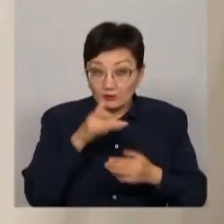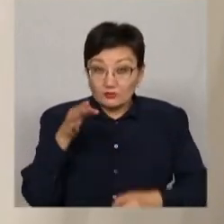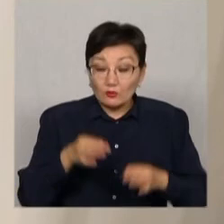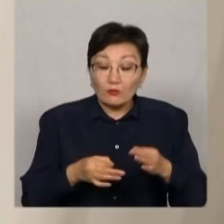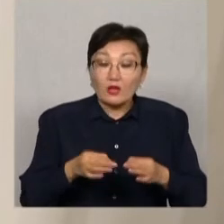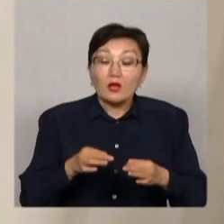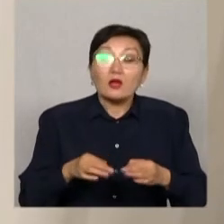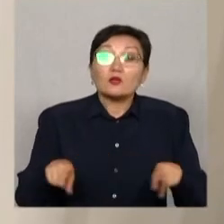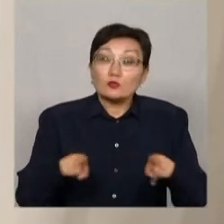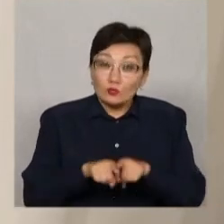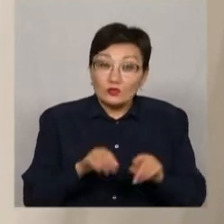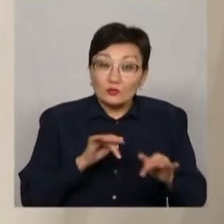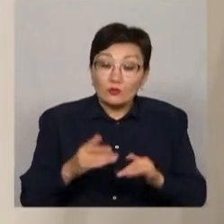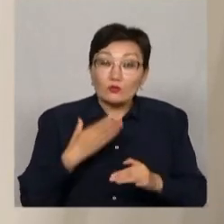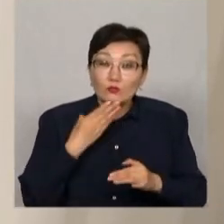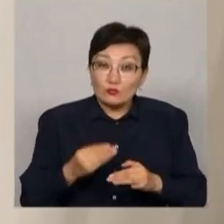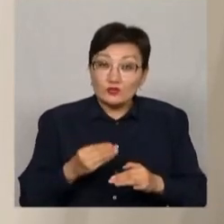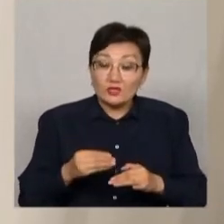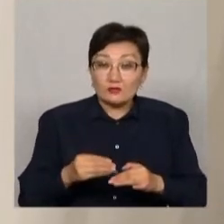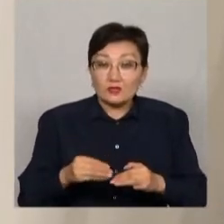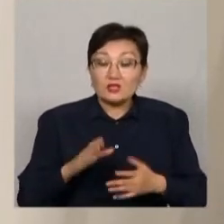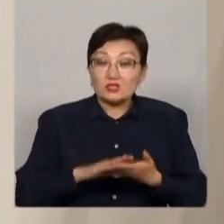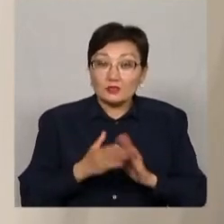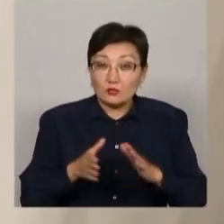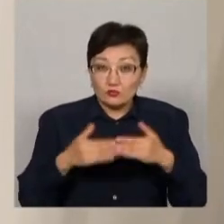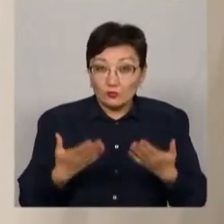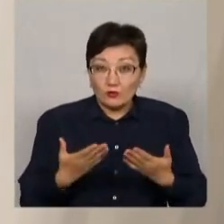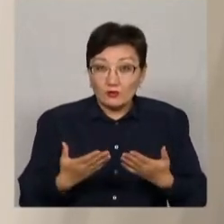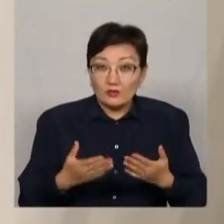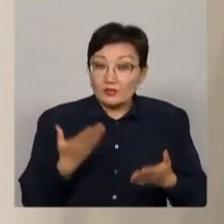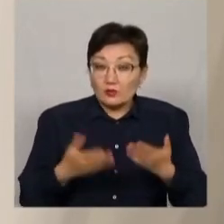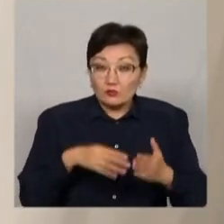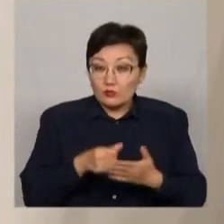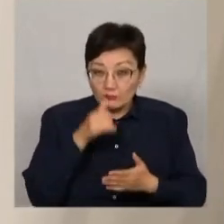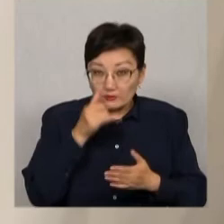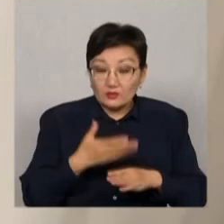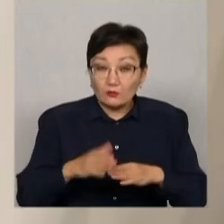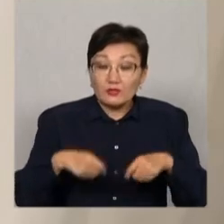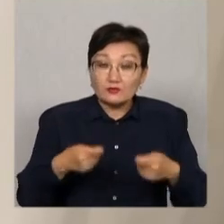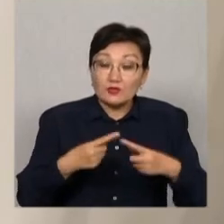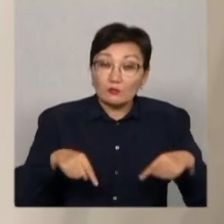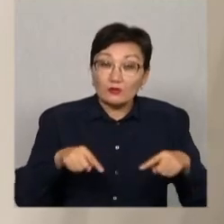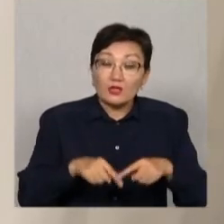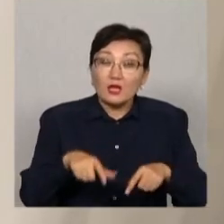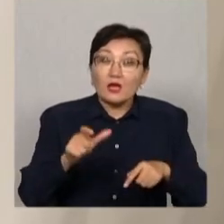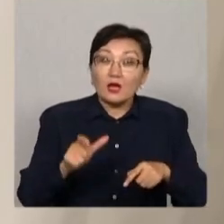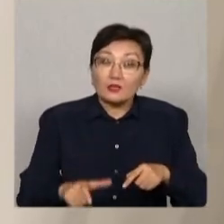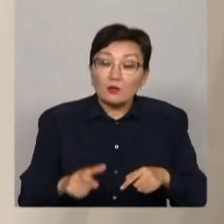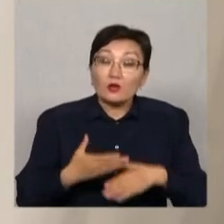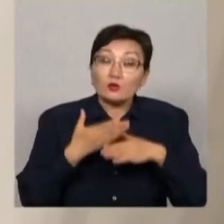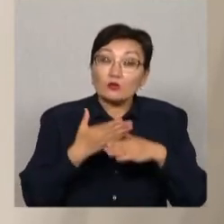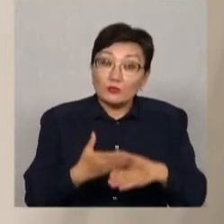барып жатқаны өздерінің салғырттығынан емес пе? Төлей алмайтын соманы алудың не керегі бар? Мұндай несие беру орындары адам тығырыққа тірелгенде